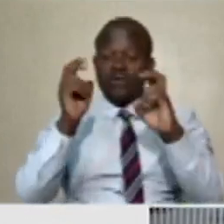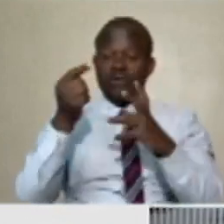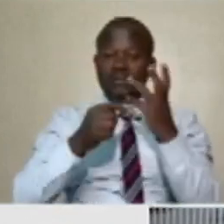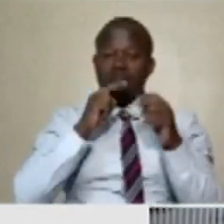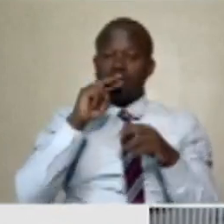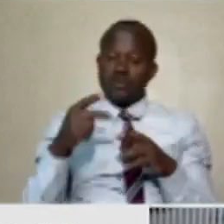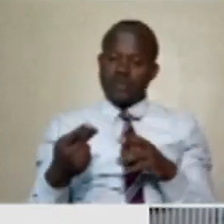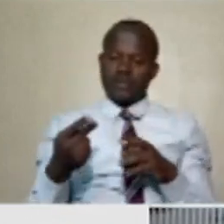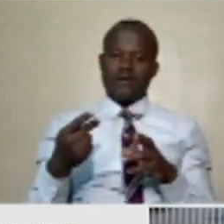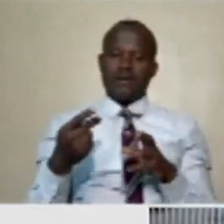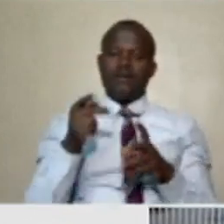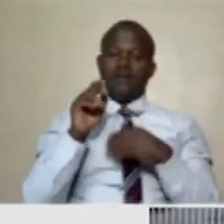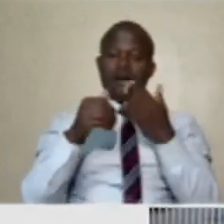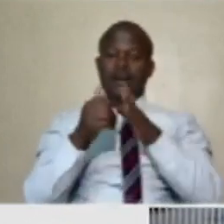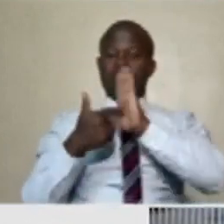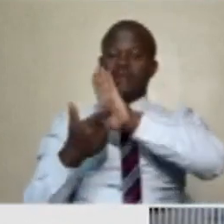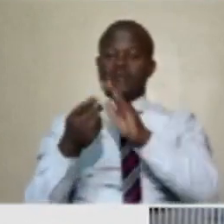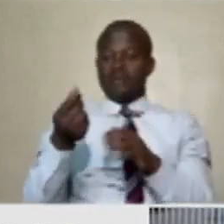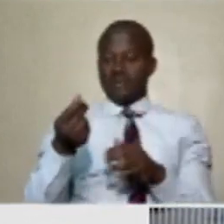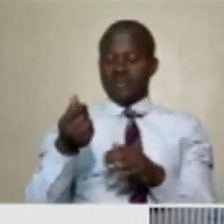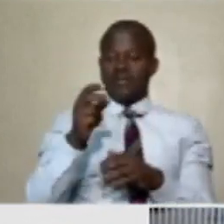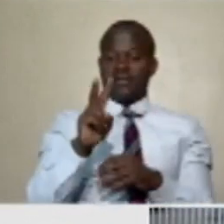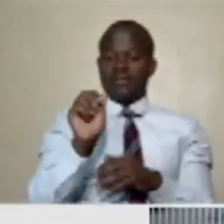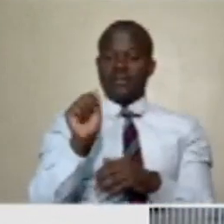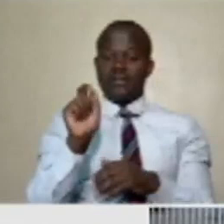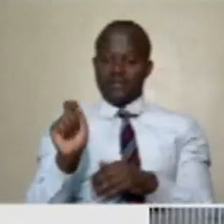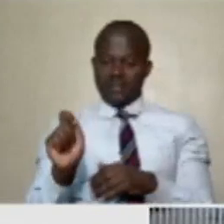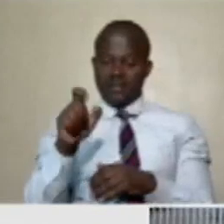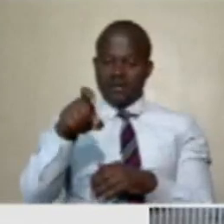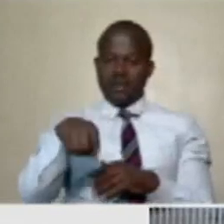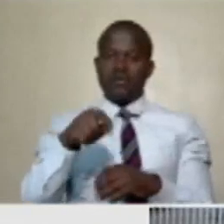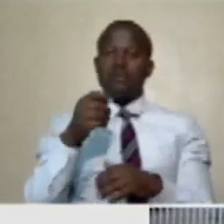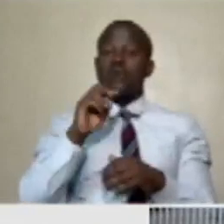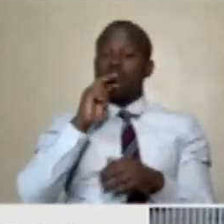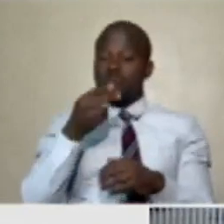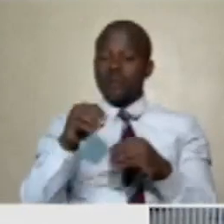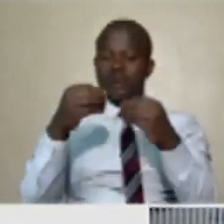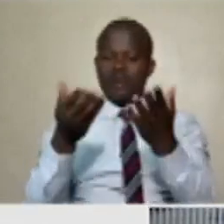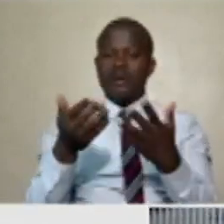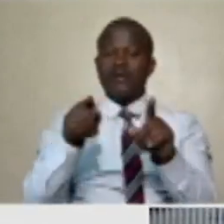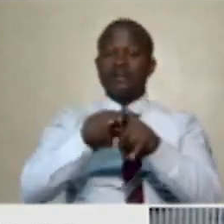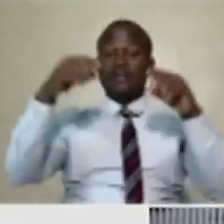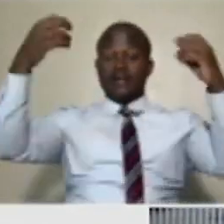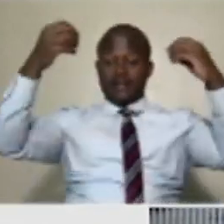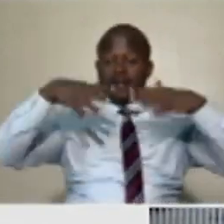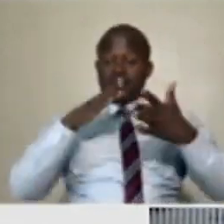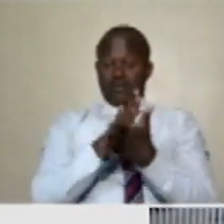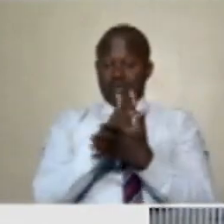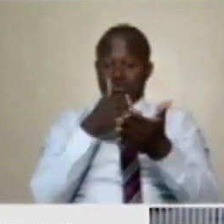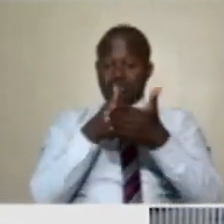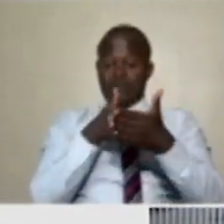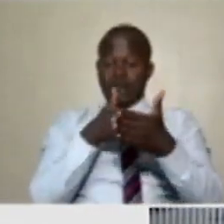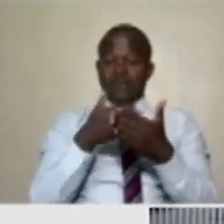gusubiza abadekaraye nyine amafaranga ya VAT bagomba kuyasubizwa nacyo cyaranagaragaye koko ko ari